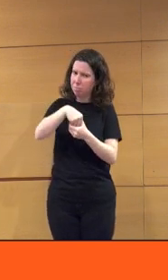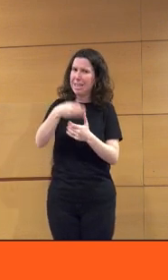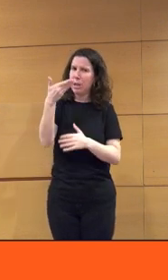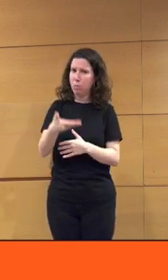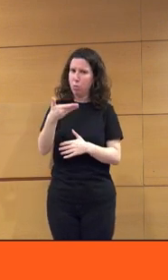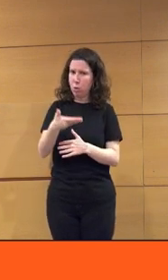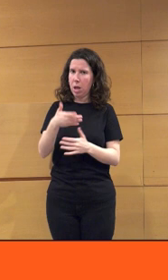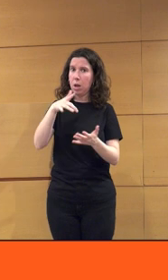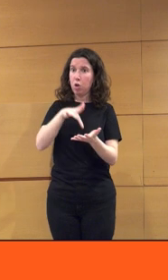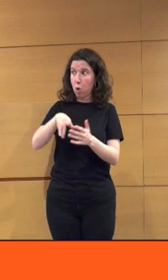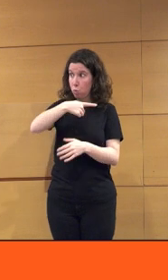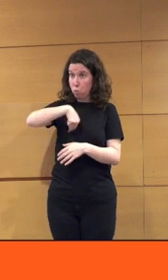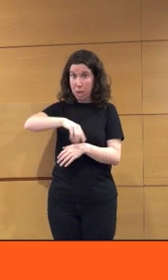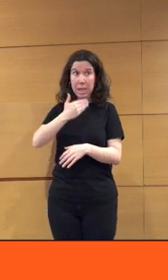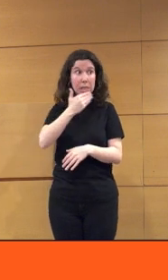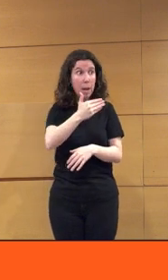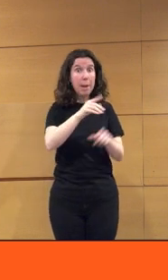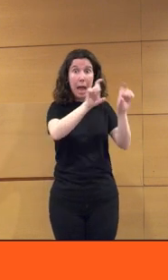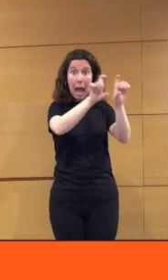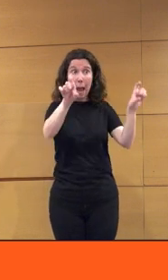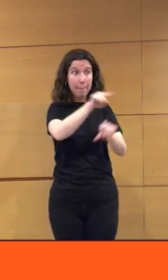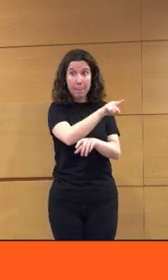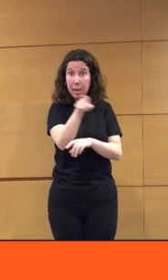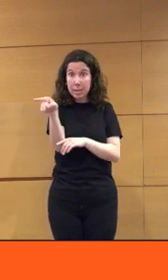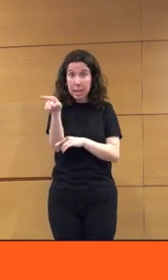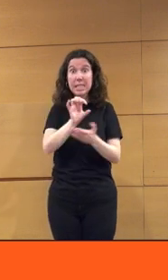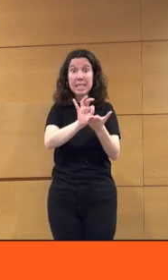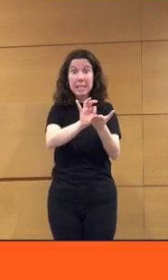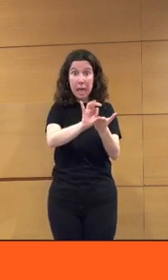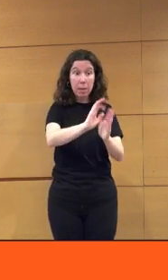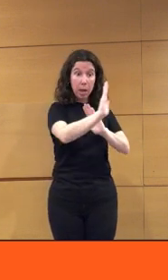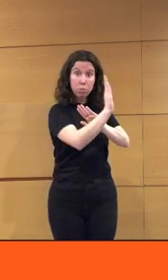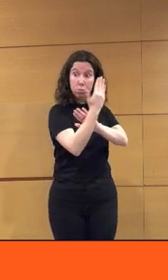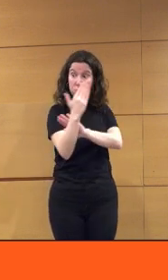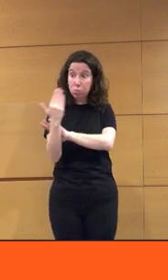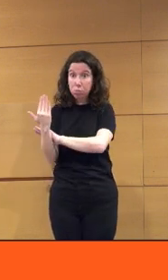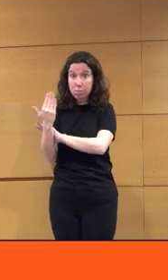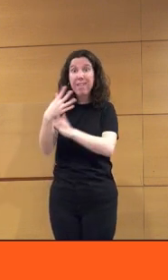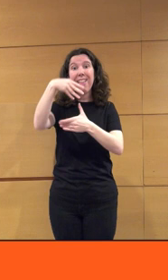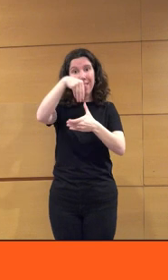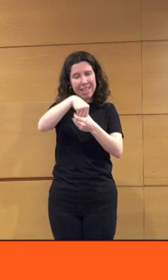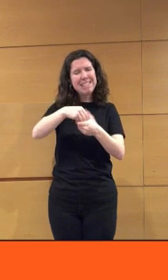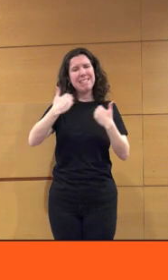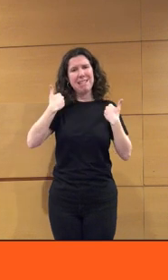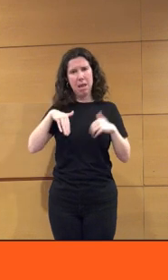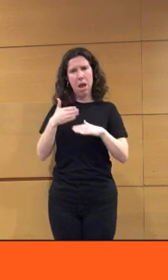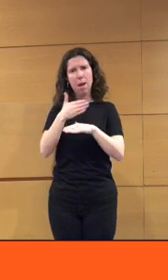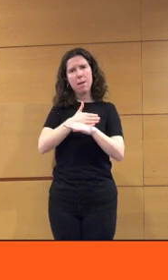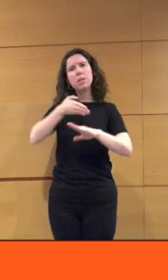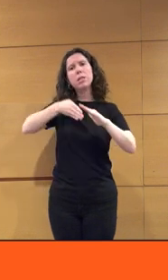ens subministren serveis, aquests serveis que ens subministren ja compleixin tots els aspectes